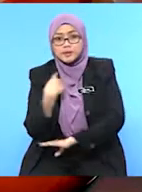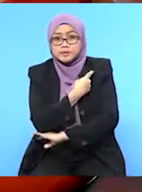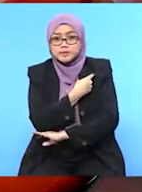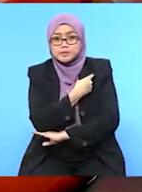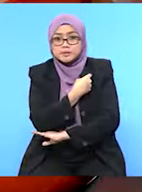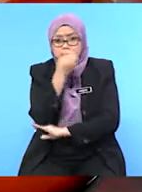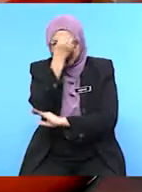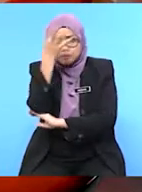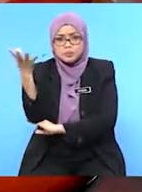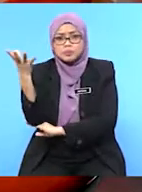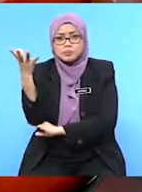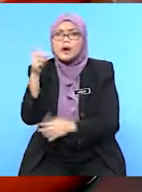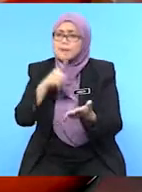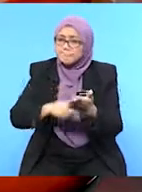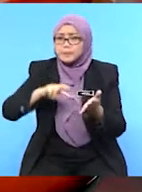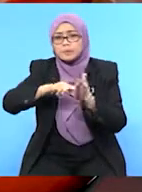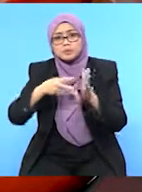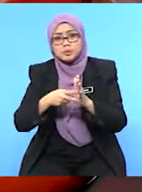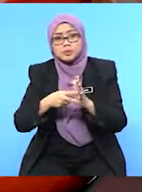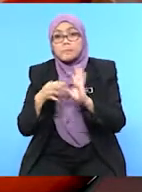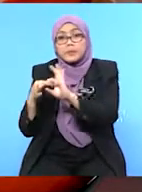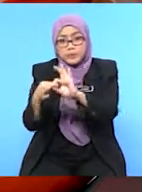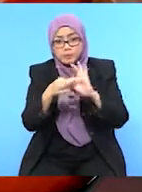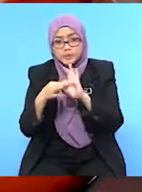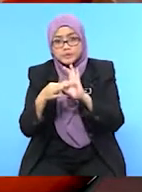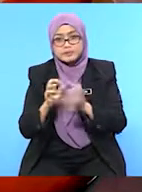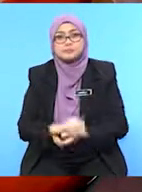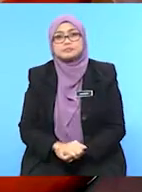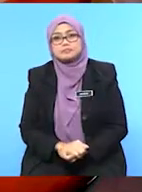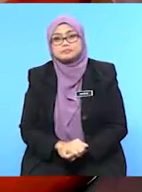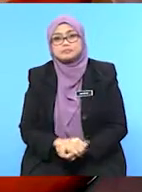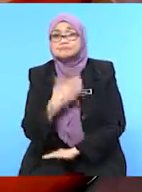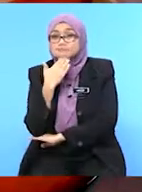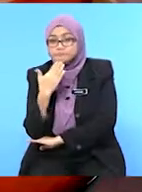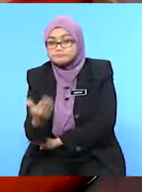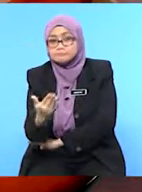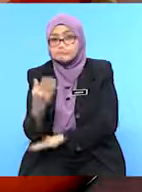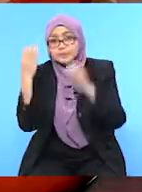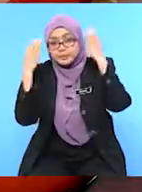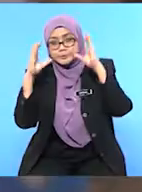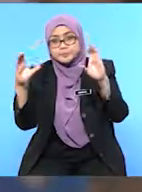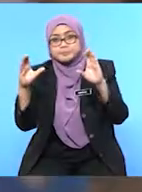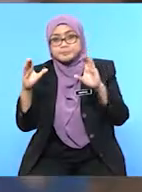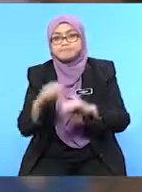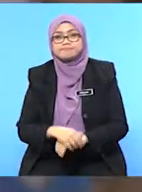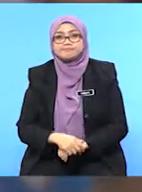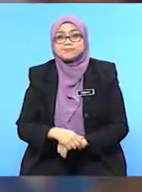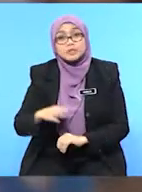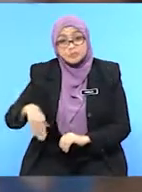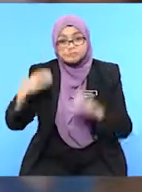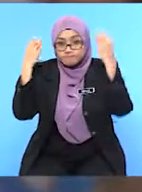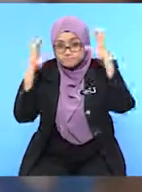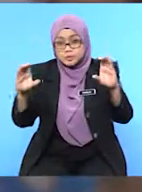1945 sukan dengan perpaduan itu sendiri slime act Makasih oke nah sebelum